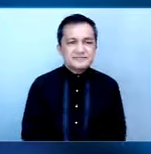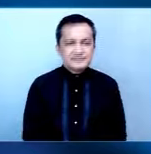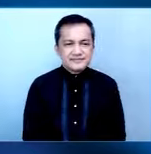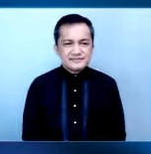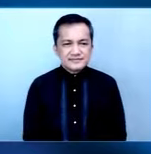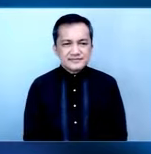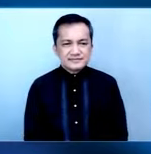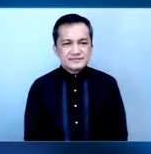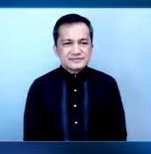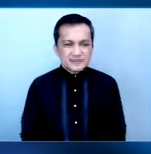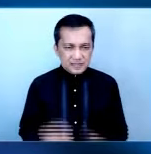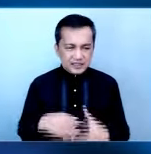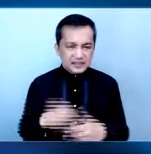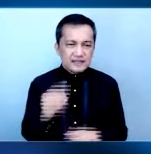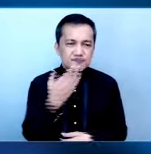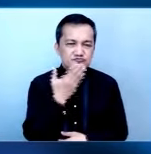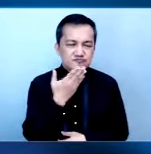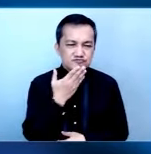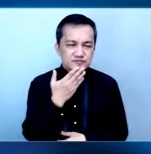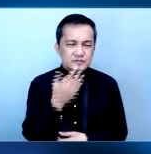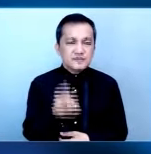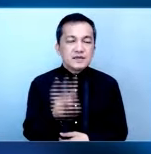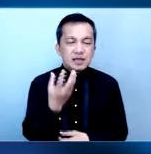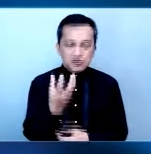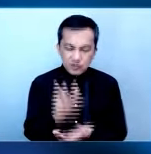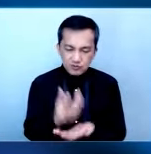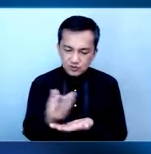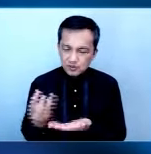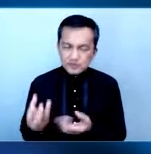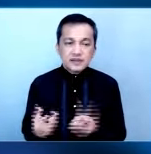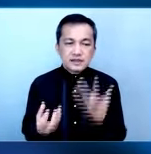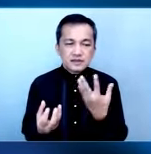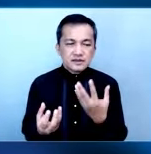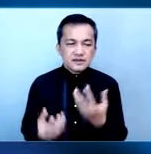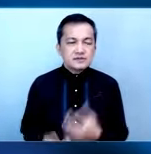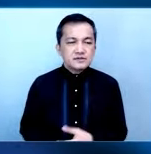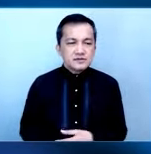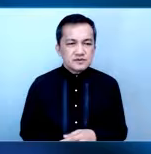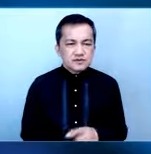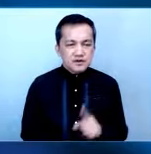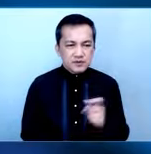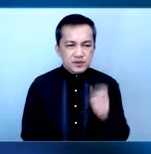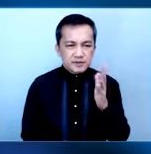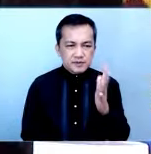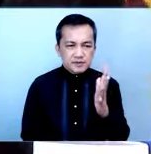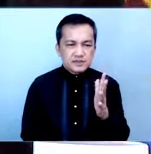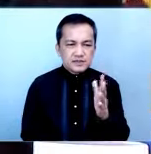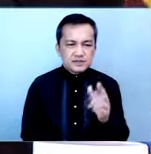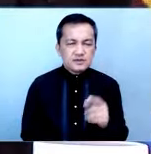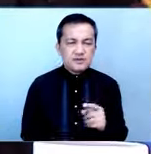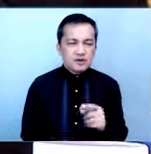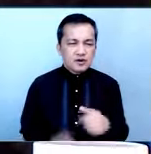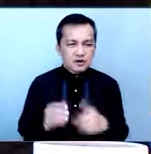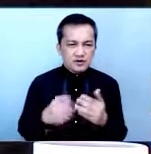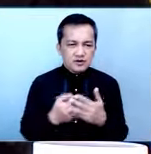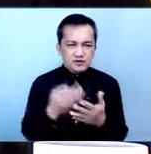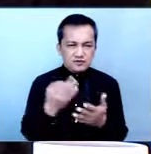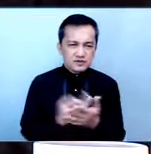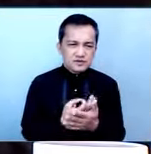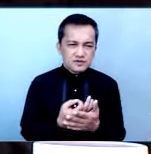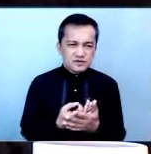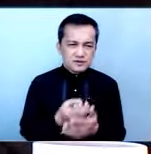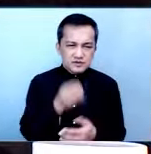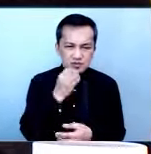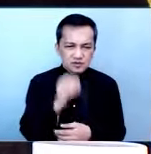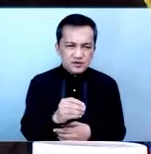niya. So, magkano naman for that cup? This cup po is 150 po. 150? All fresh to po yan. Usually, ang order sa amin